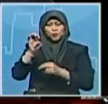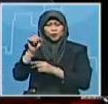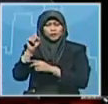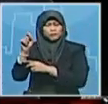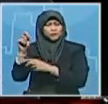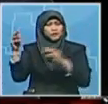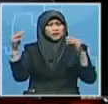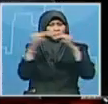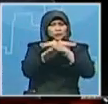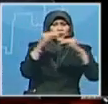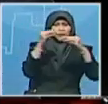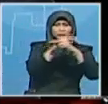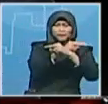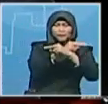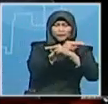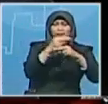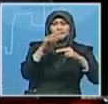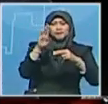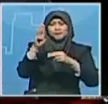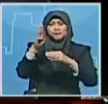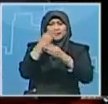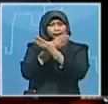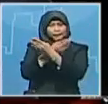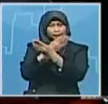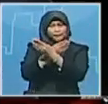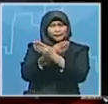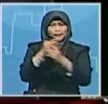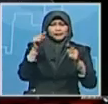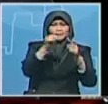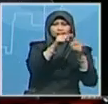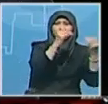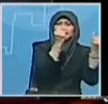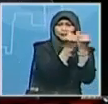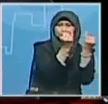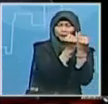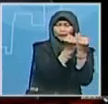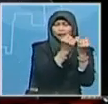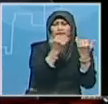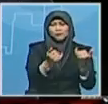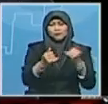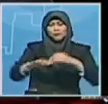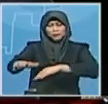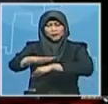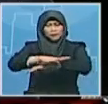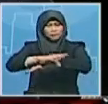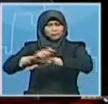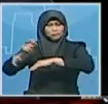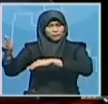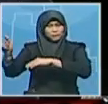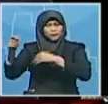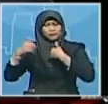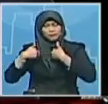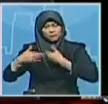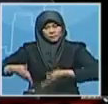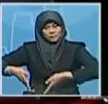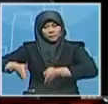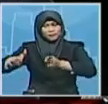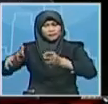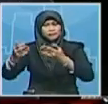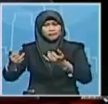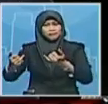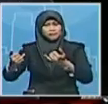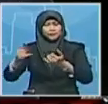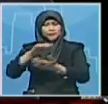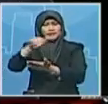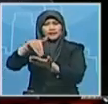Expressway, iaitu daripada Banting ke Taiping. Manakala untuk ke Pantai Timur, satu lagi laluan yang sedang difokuskan